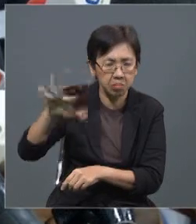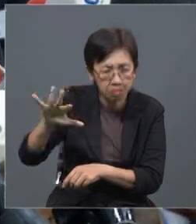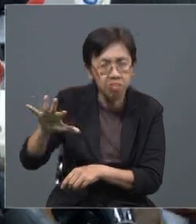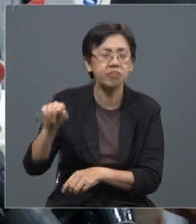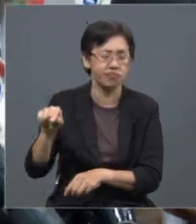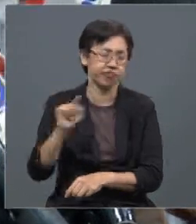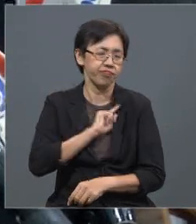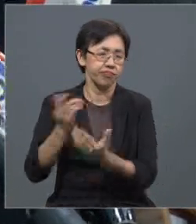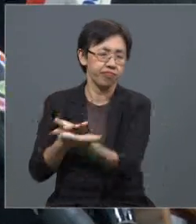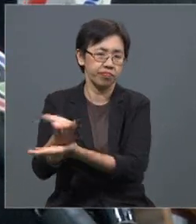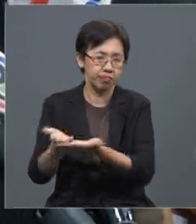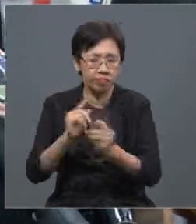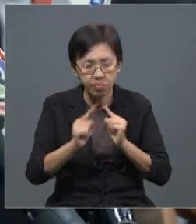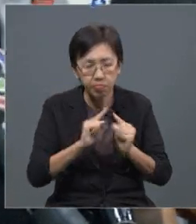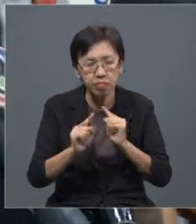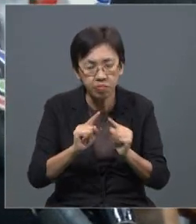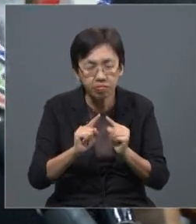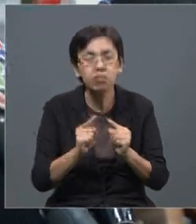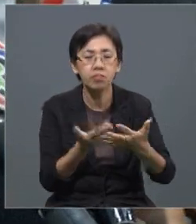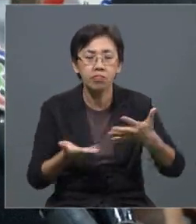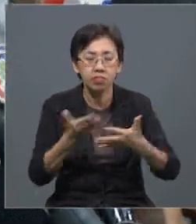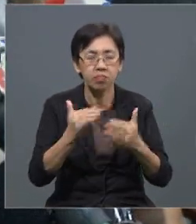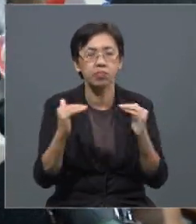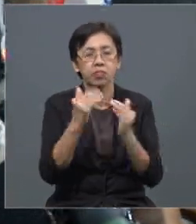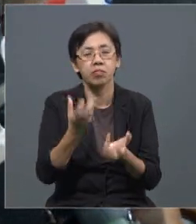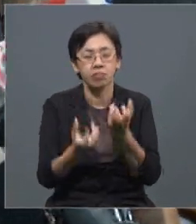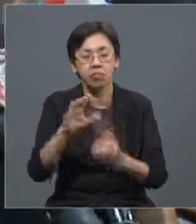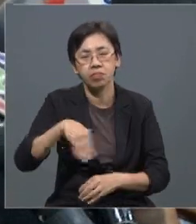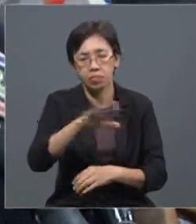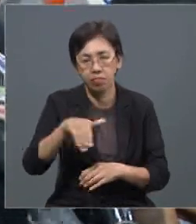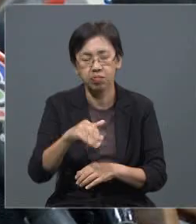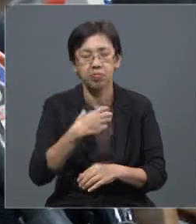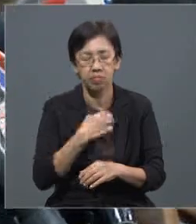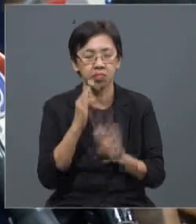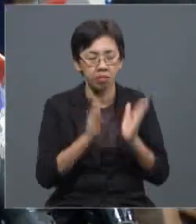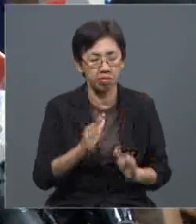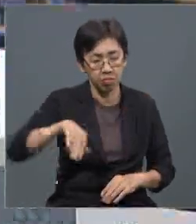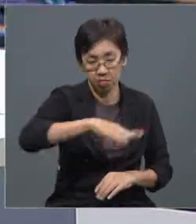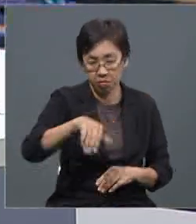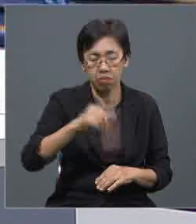งเอาพิจารณาแล้วก็มาพูดคุยกันในกระบวนการยุติธรรมทั้งหมดครับต้องให้ความเป็นธรรมกับทุกคนครับ